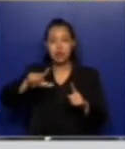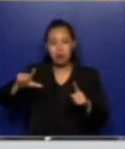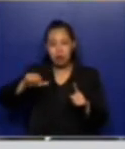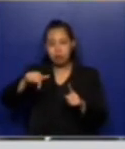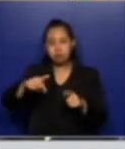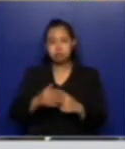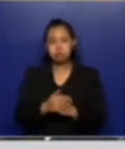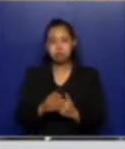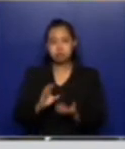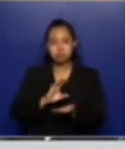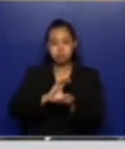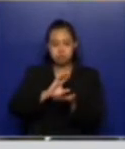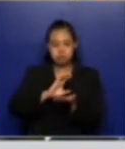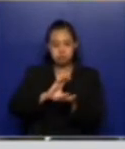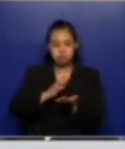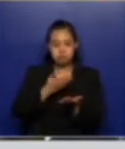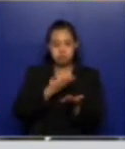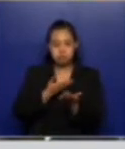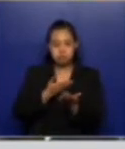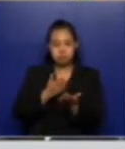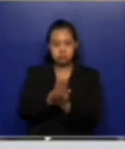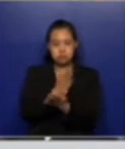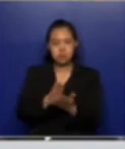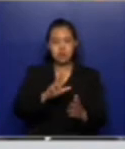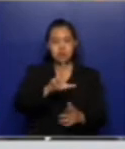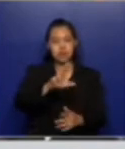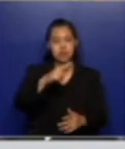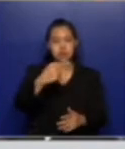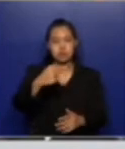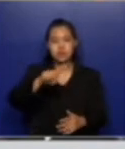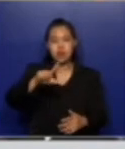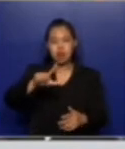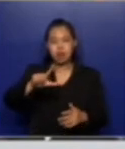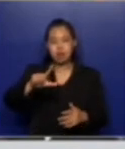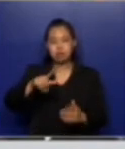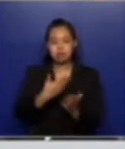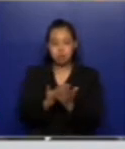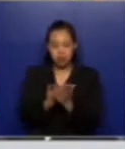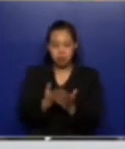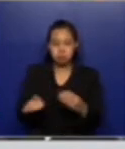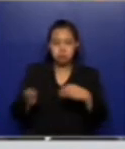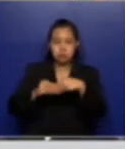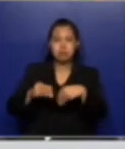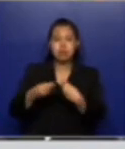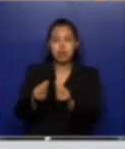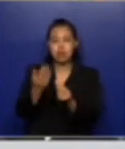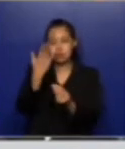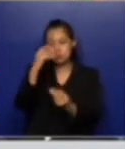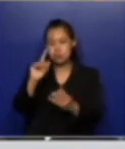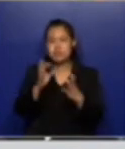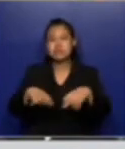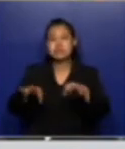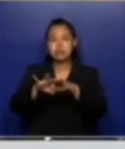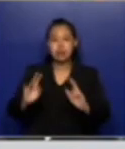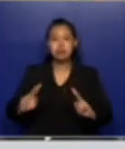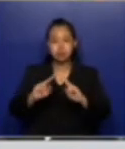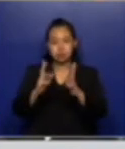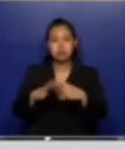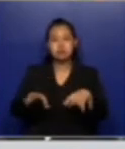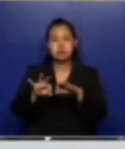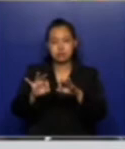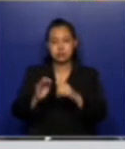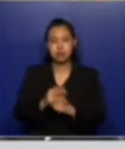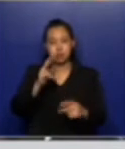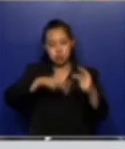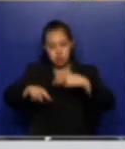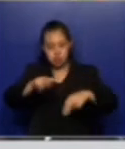เพิ่มขึ้นนะครับจัดเพิ่มขึ้น 30,000 กว่าล้านเป็นเรื่องที่ดีครับเห็นด้วยเพราะกระทรวงนี้เป็นกระทรวงสำคัญนะครับที่ต้องมาดู